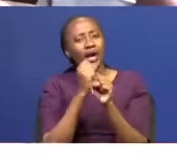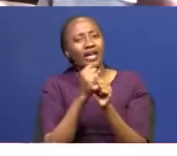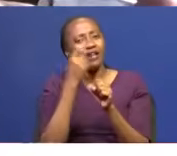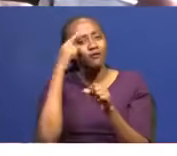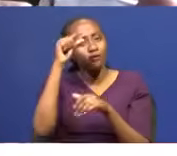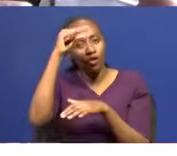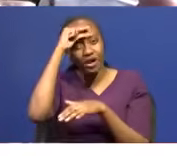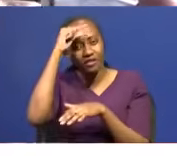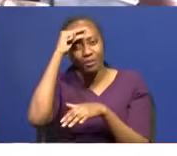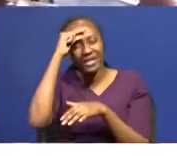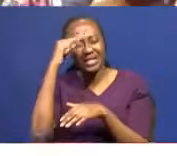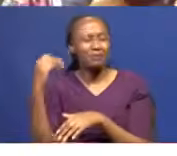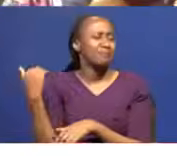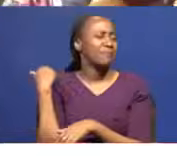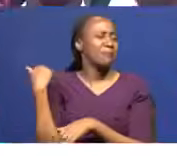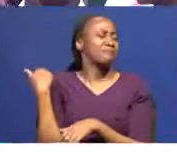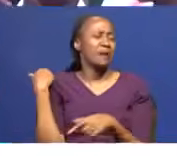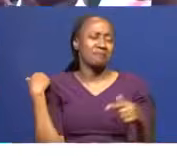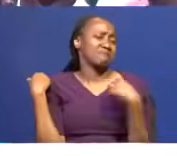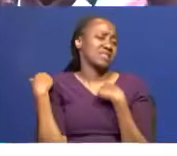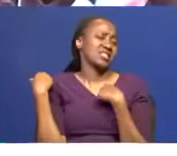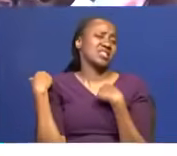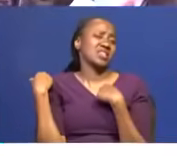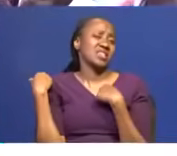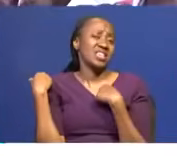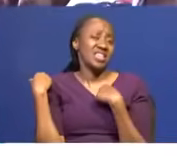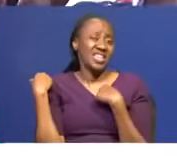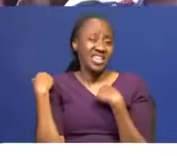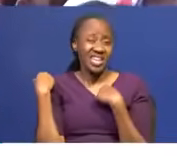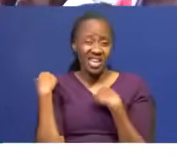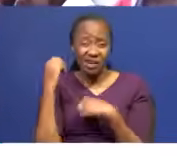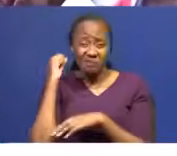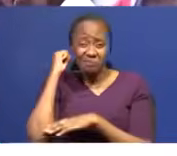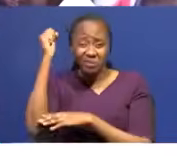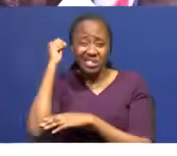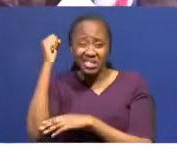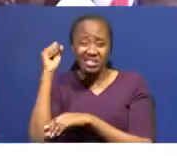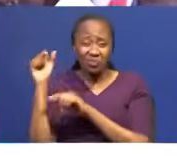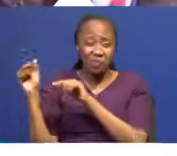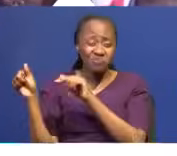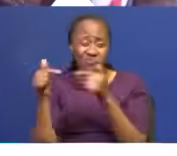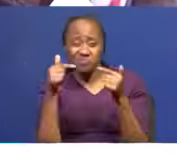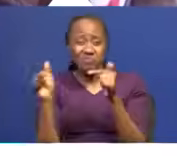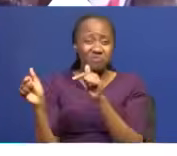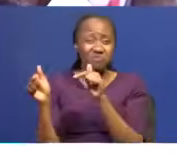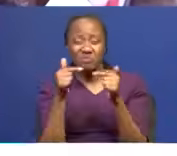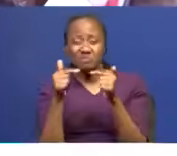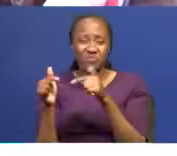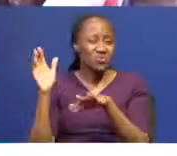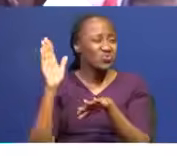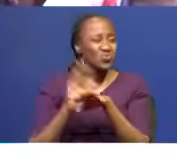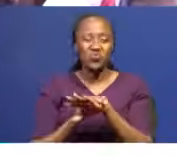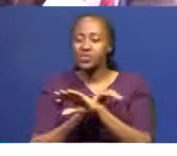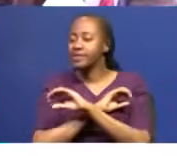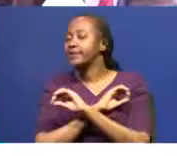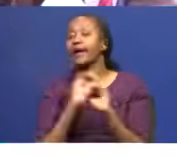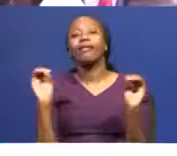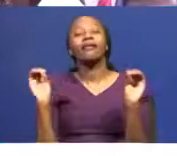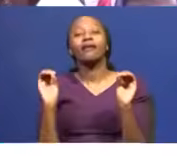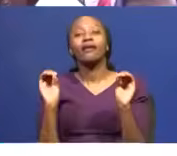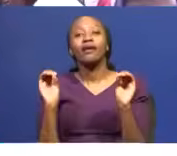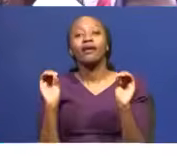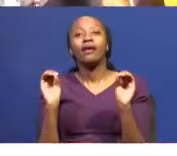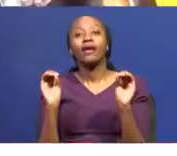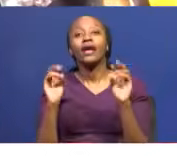yeye ndiye alikuwa ananisumbua. Hii siasa ya kuingilia viongozi wengine sio ya ungwana na sio sawa.